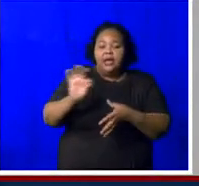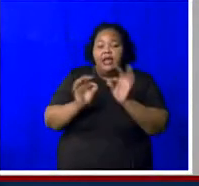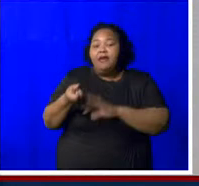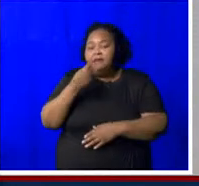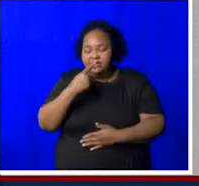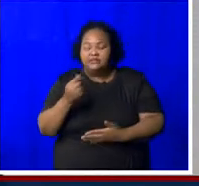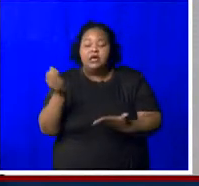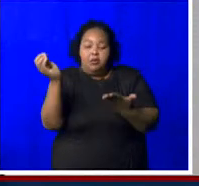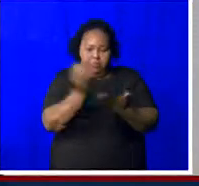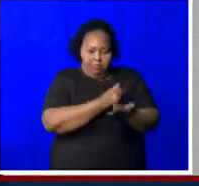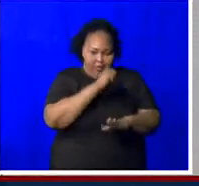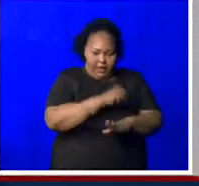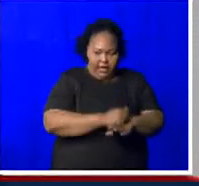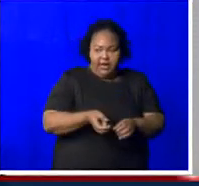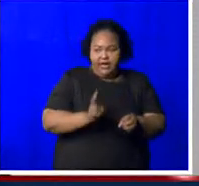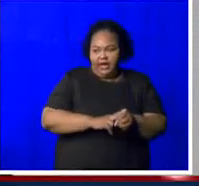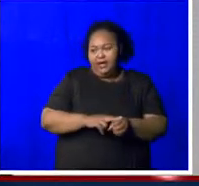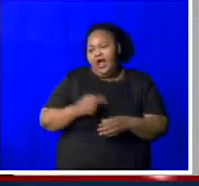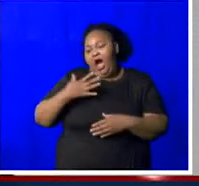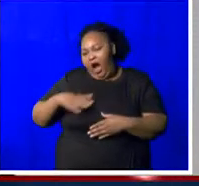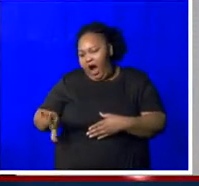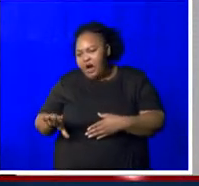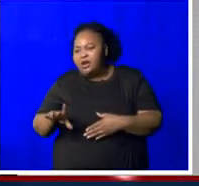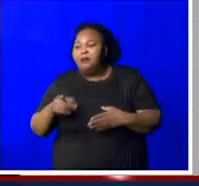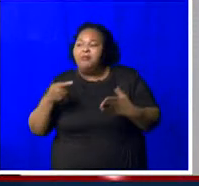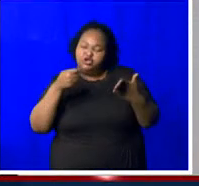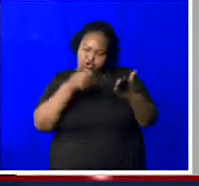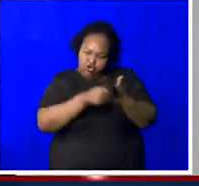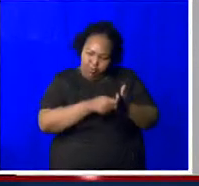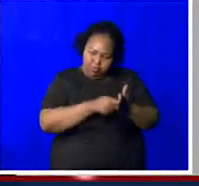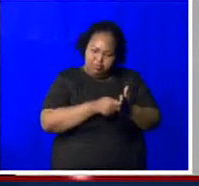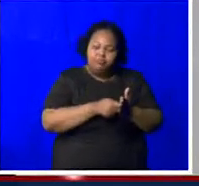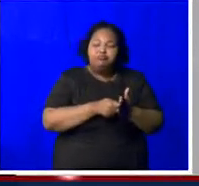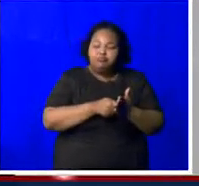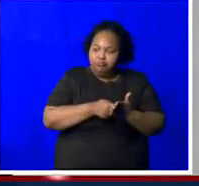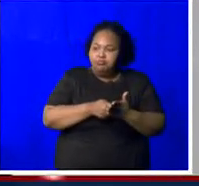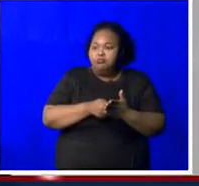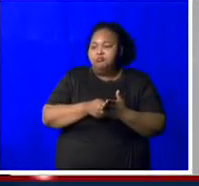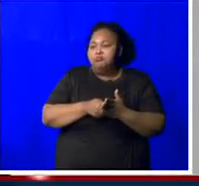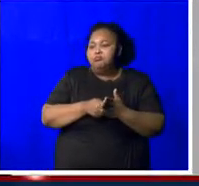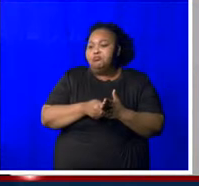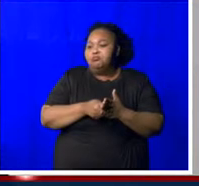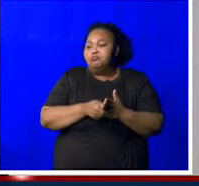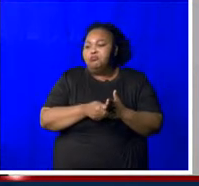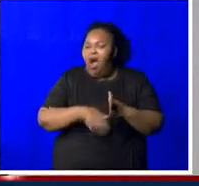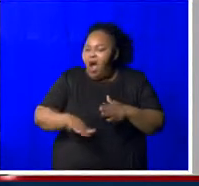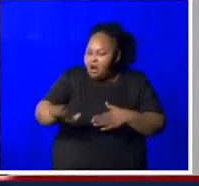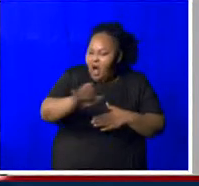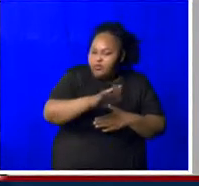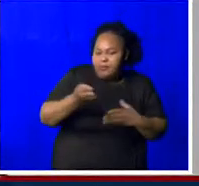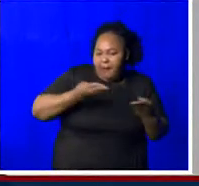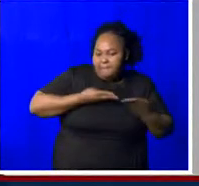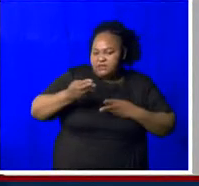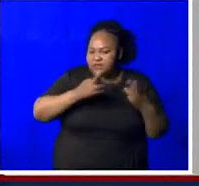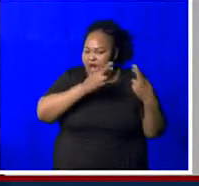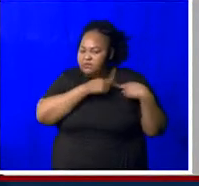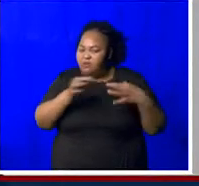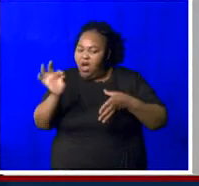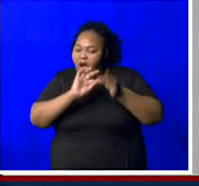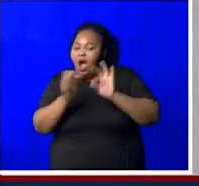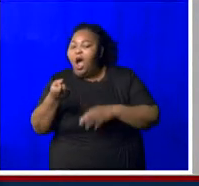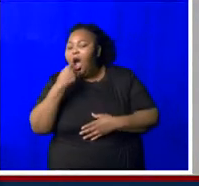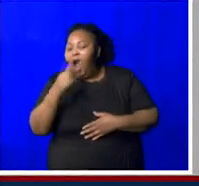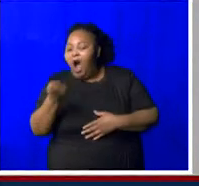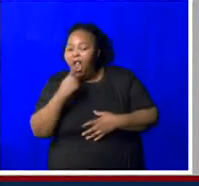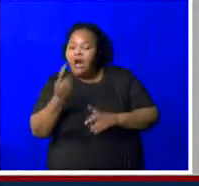kanze ukuthi ngileti timele nje lati itolo ema shopping malls so sikhandile ukuthi ukuleto